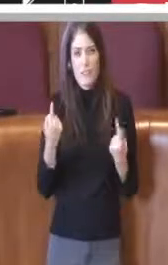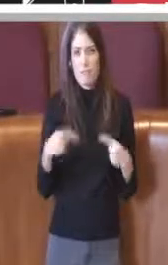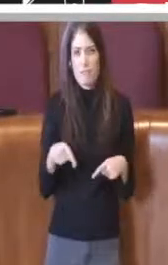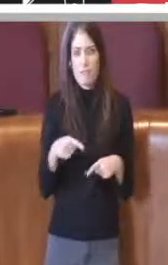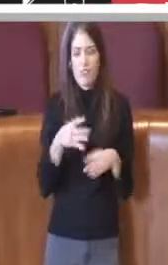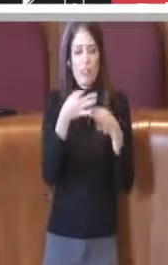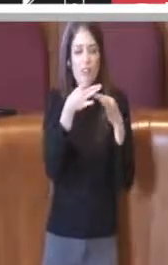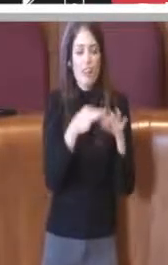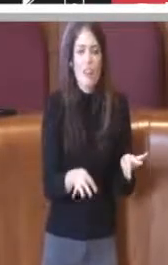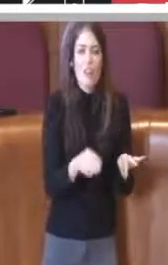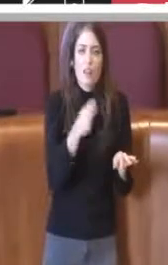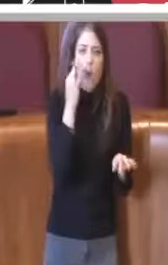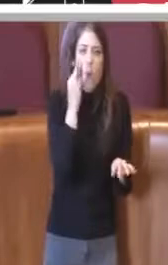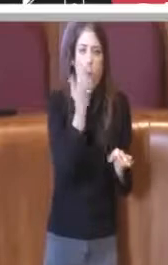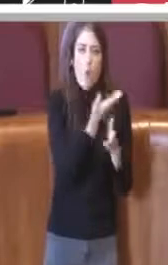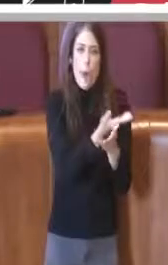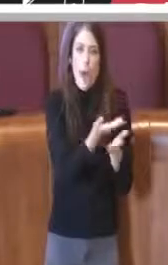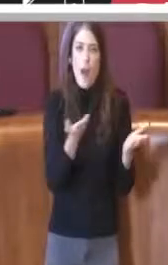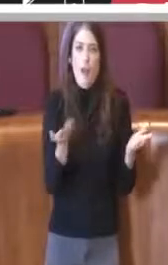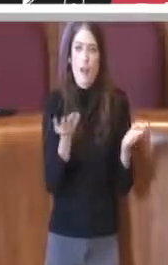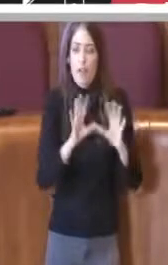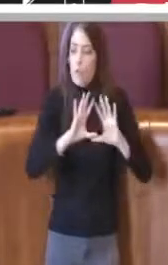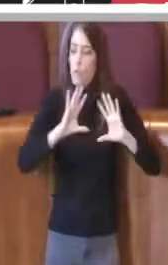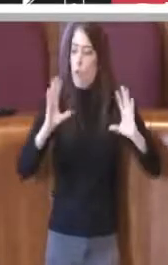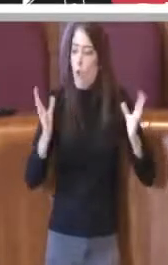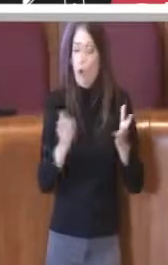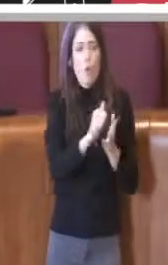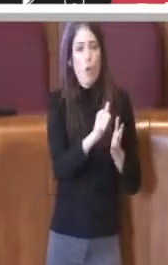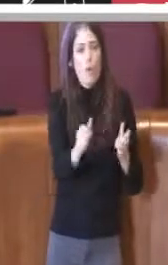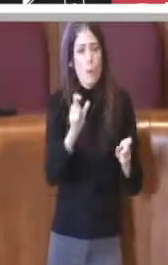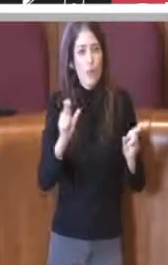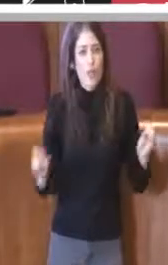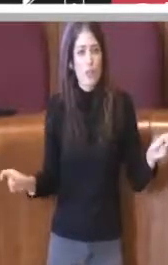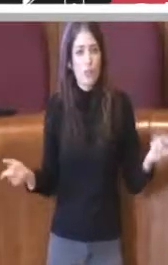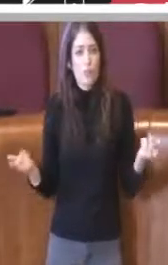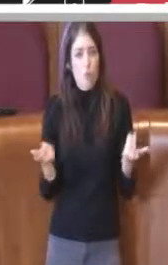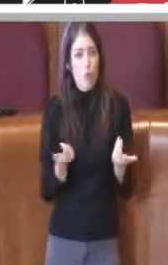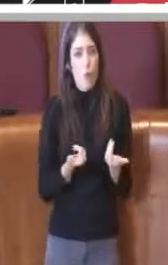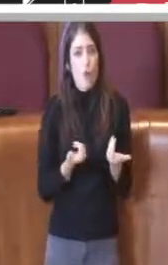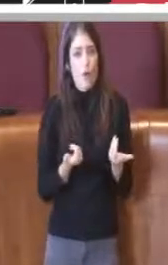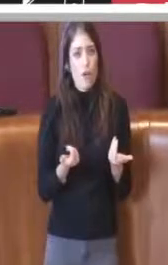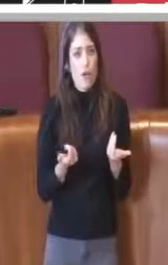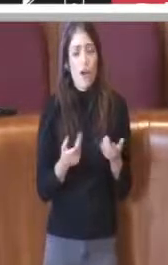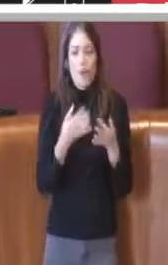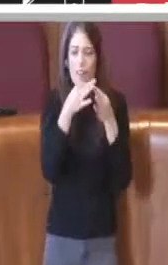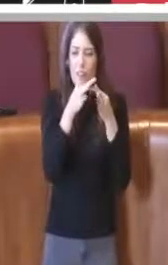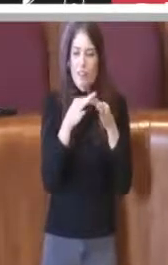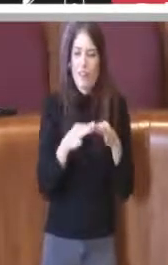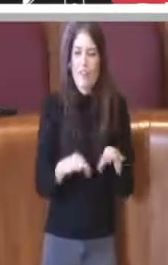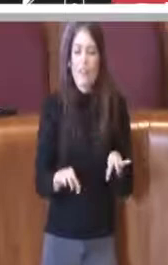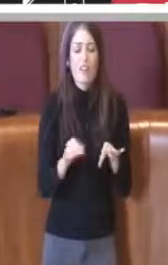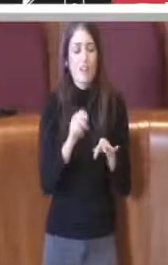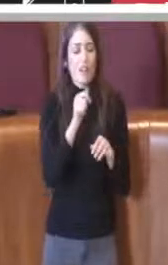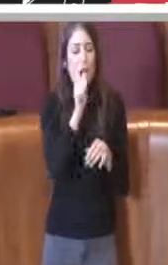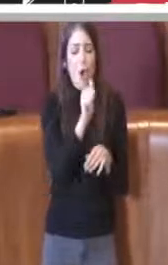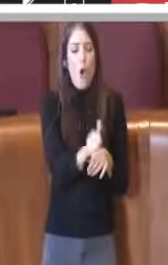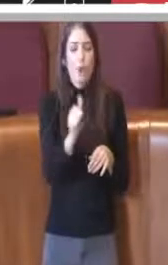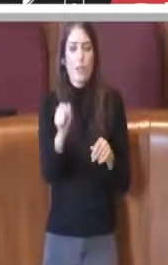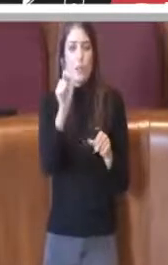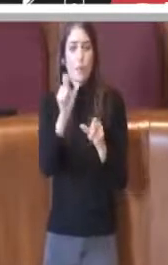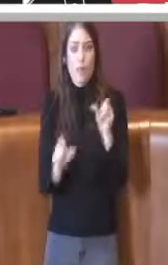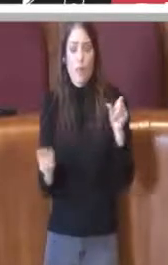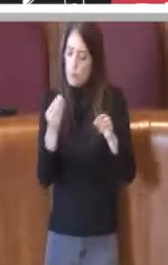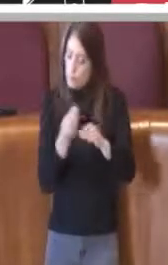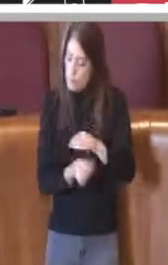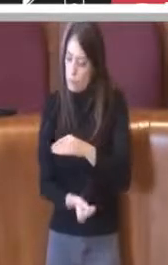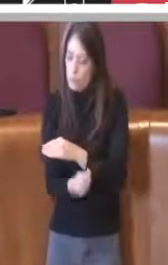persona del mondo ea maggior ragione la dignità di ogni persona che viene al mondo